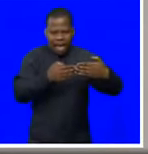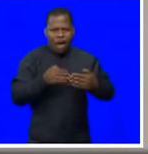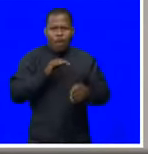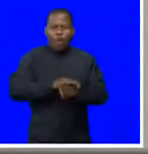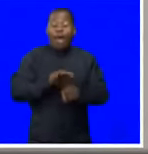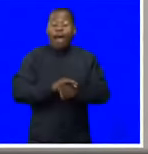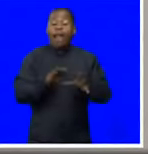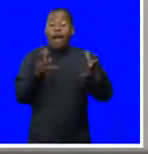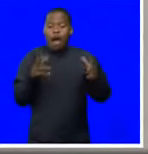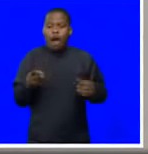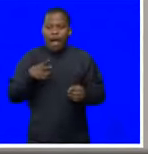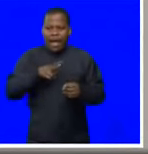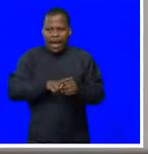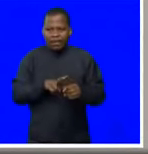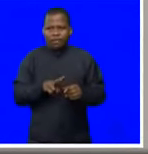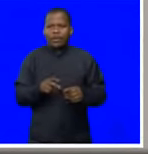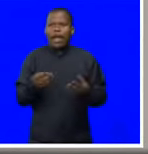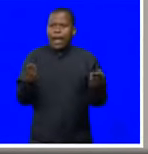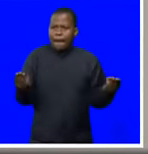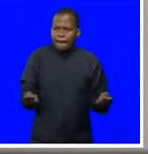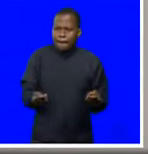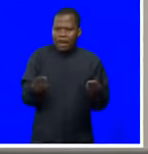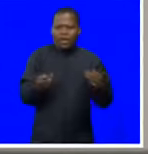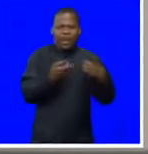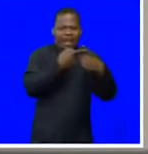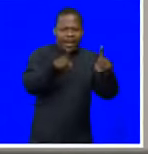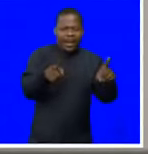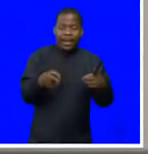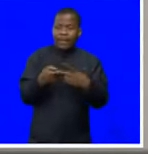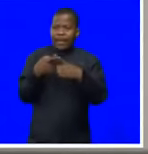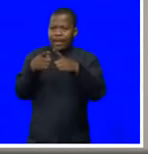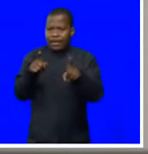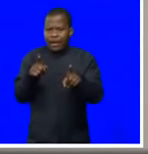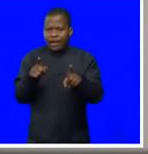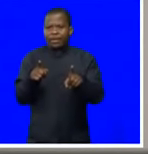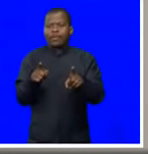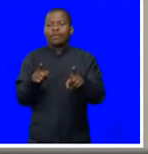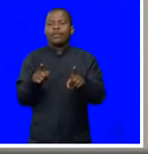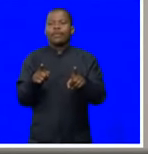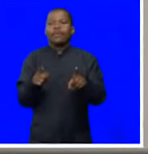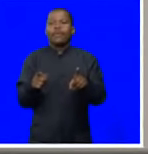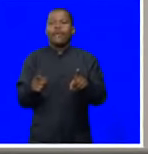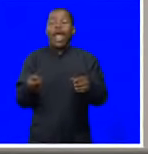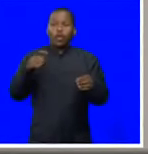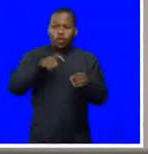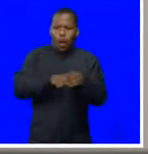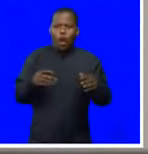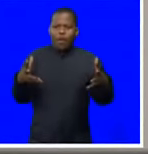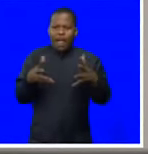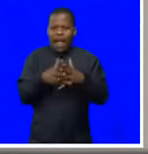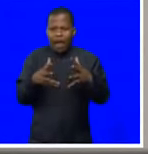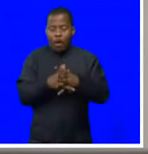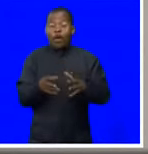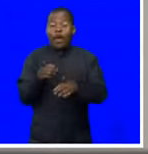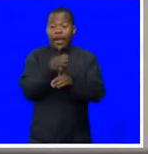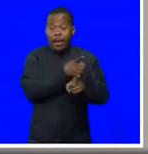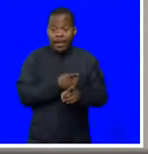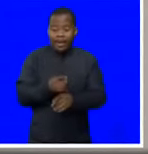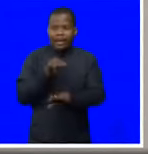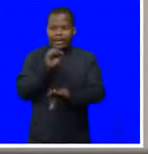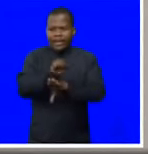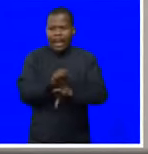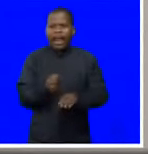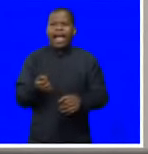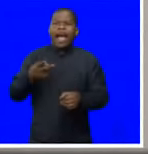bathatha bantu labahlukahlukene ngetikhathi bahlangane batikhulume. So sikubukile